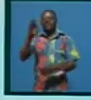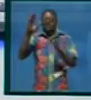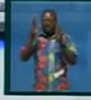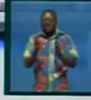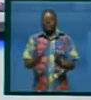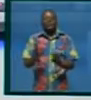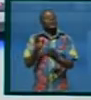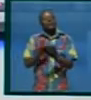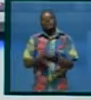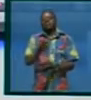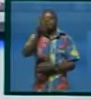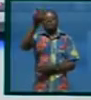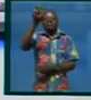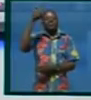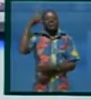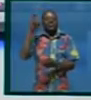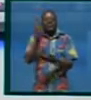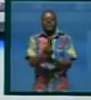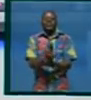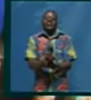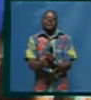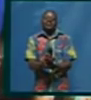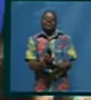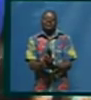immigration ». Reportage Alidou Badini, Nathalie Savadogo.